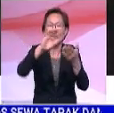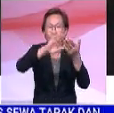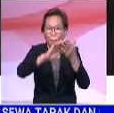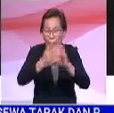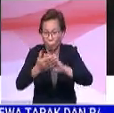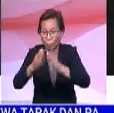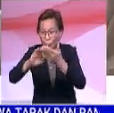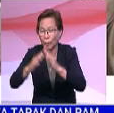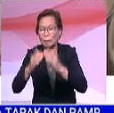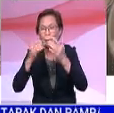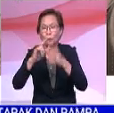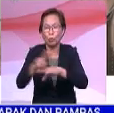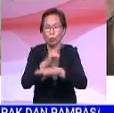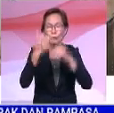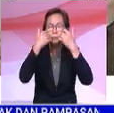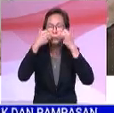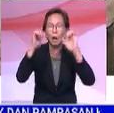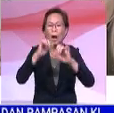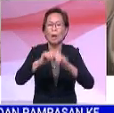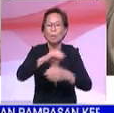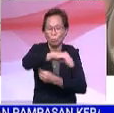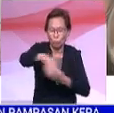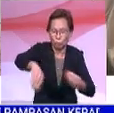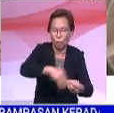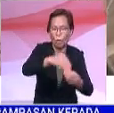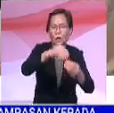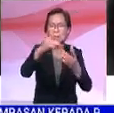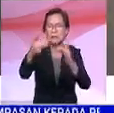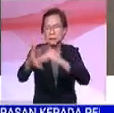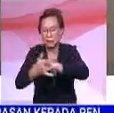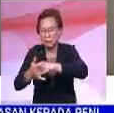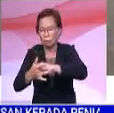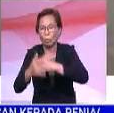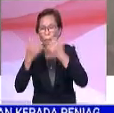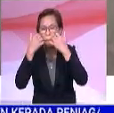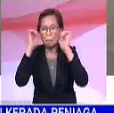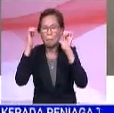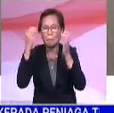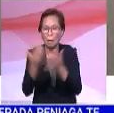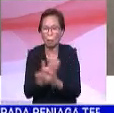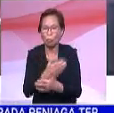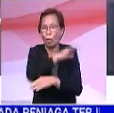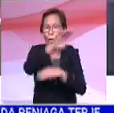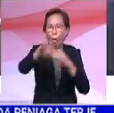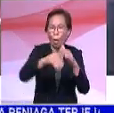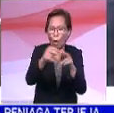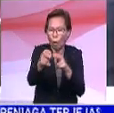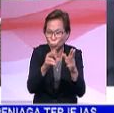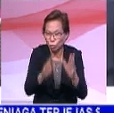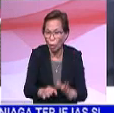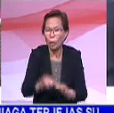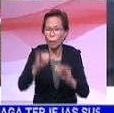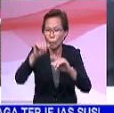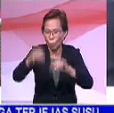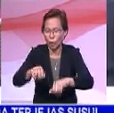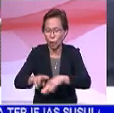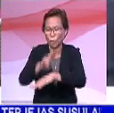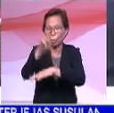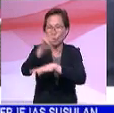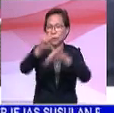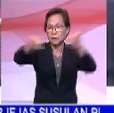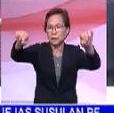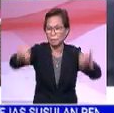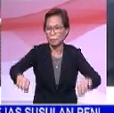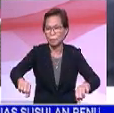digital yang canggih selaras perubahan teknologi terkini. Semua usahawan-usahawan dia boleh akses sistem ni, yang mana